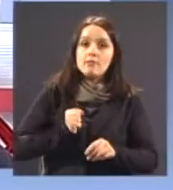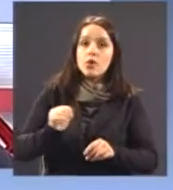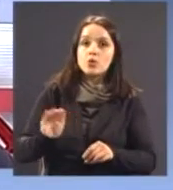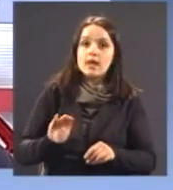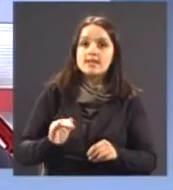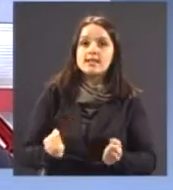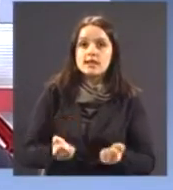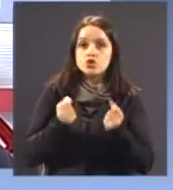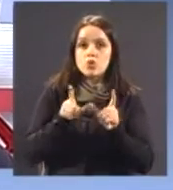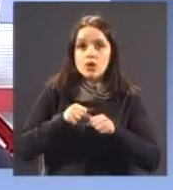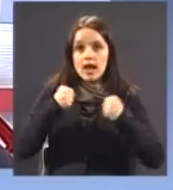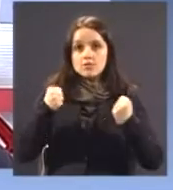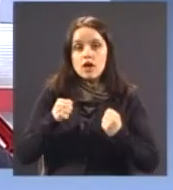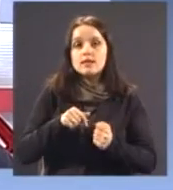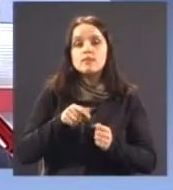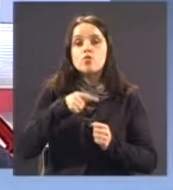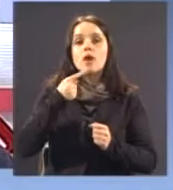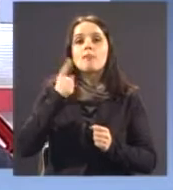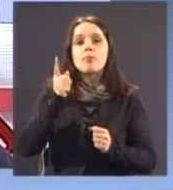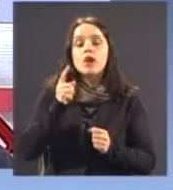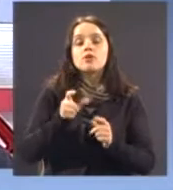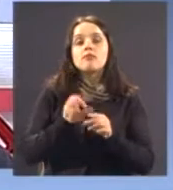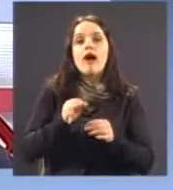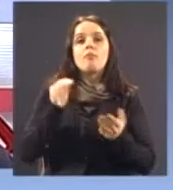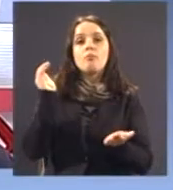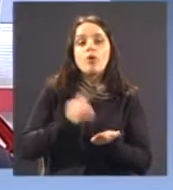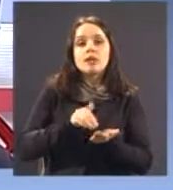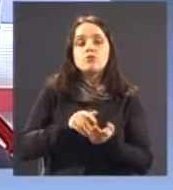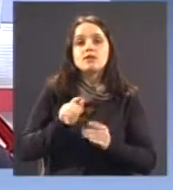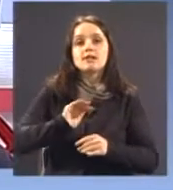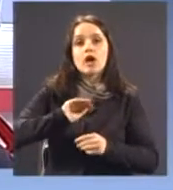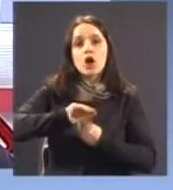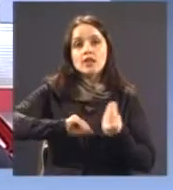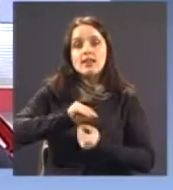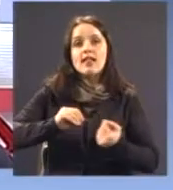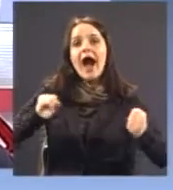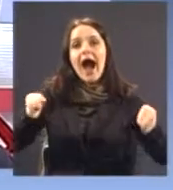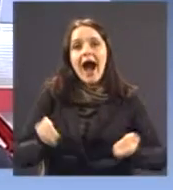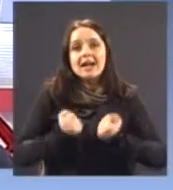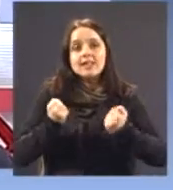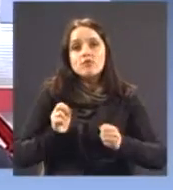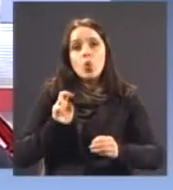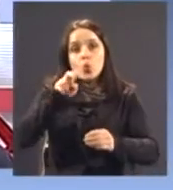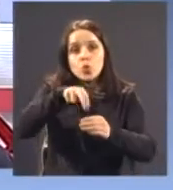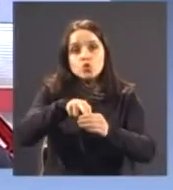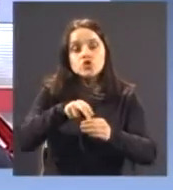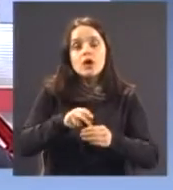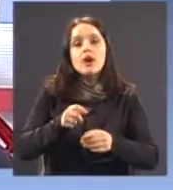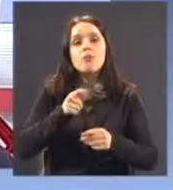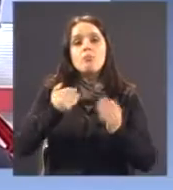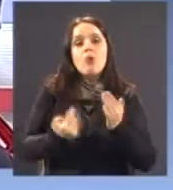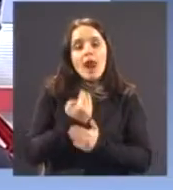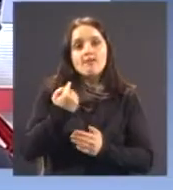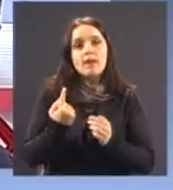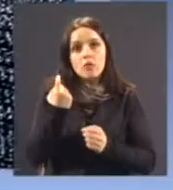je potrebno da se roditelj aktivno uključi i opet ponavljam, ukoliko je dijete u vrtiću,